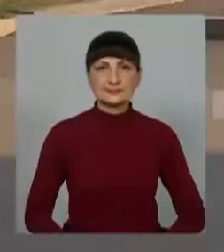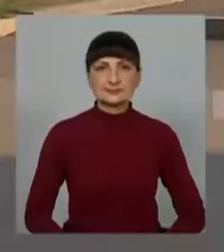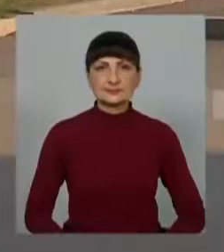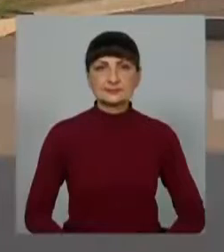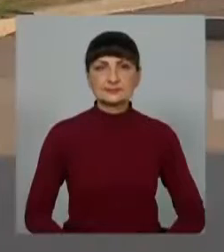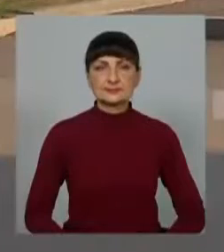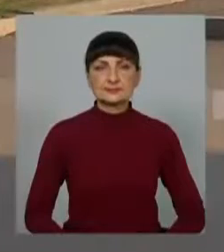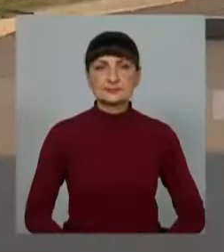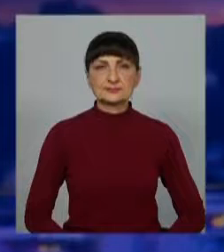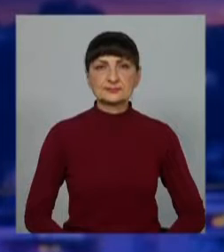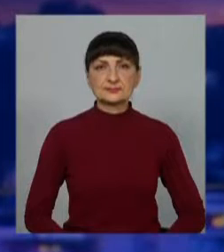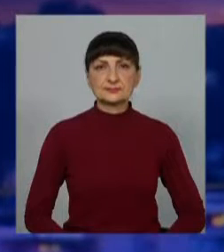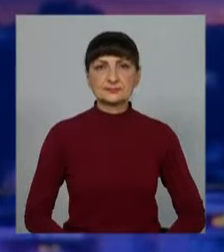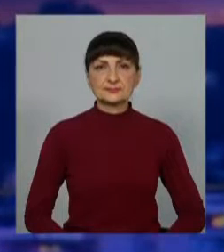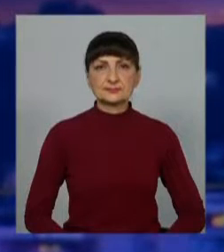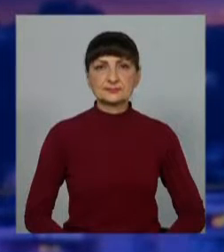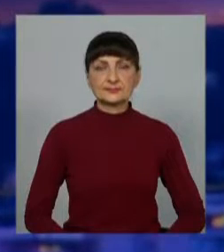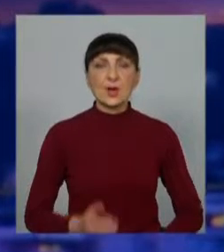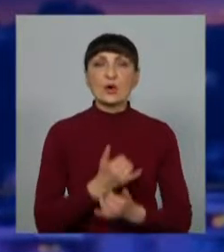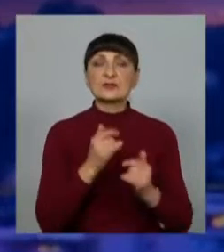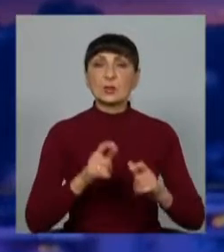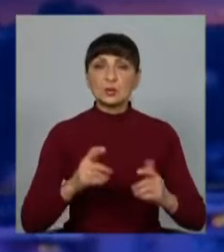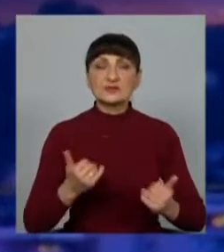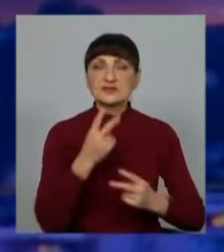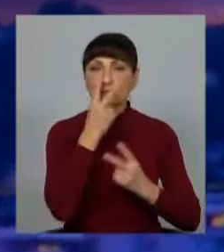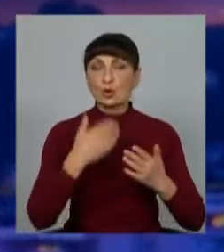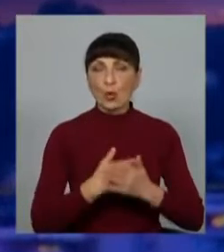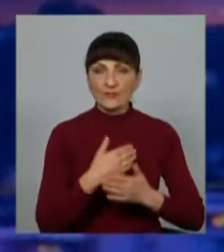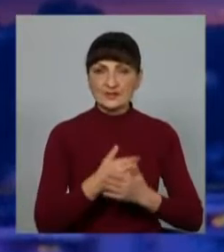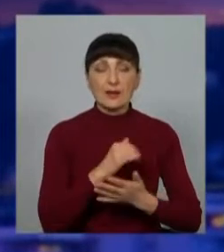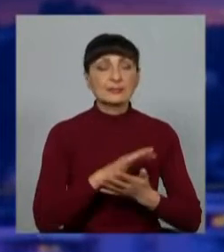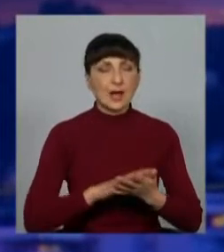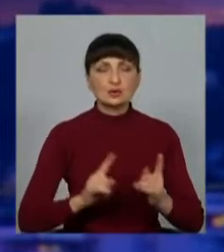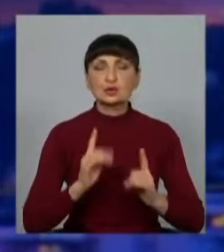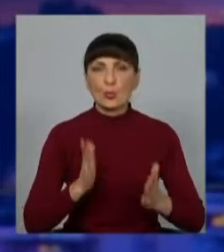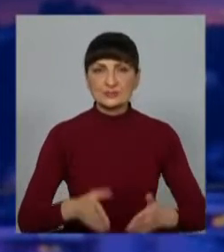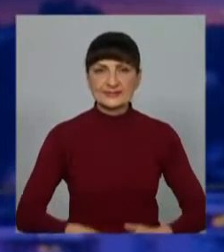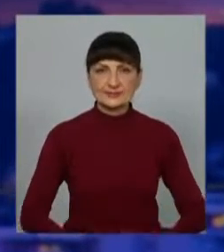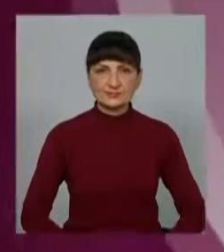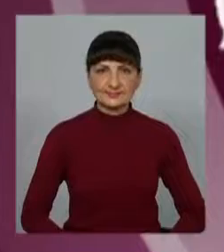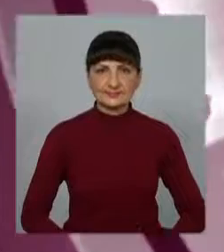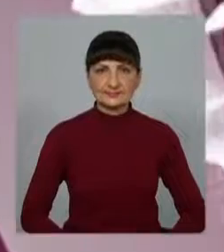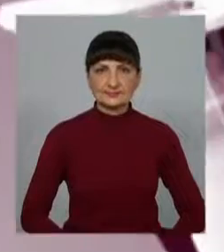Тайжанов, телеканал Алматы. Уважаемые телезрители, вы смотрите новости. Далее в выпуске.